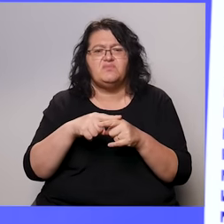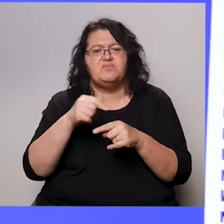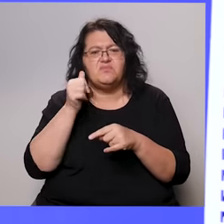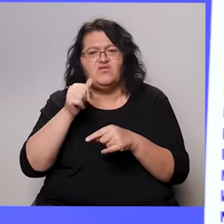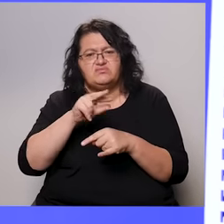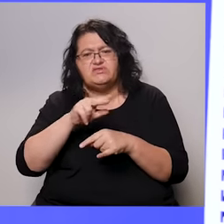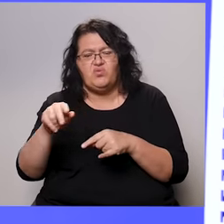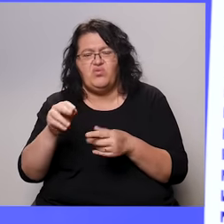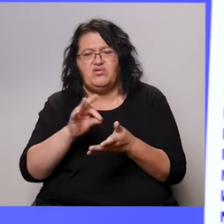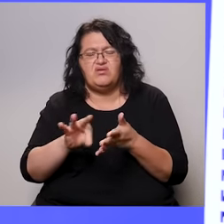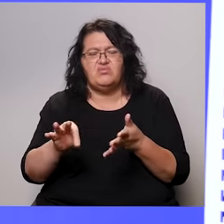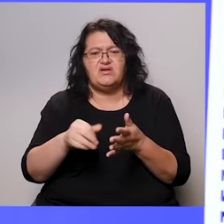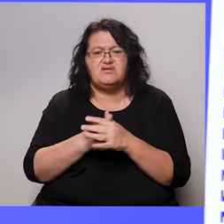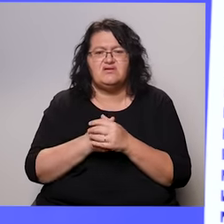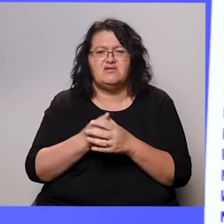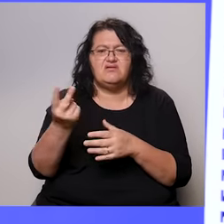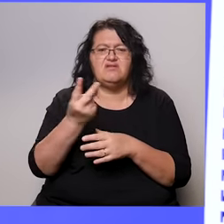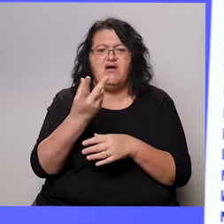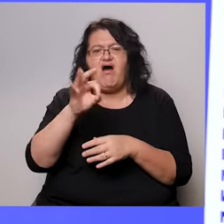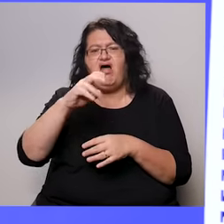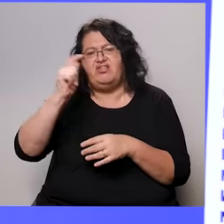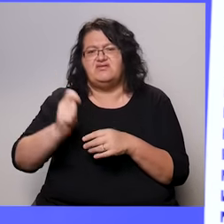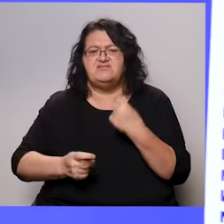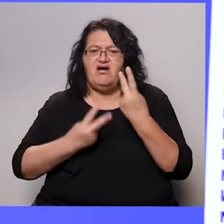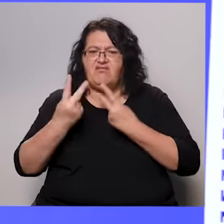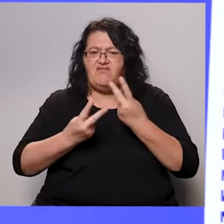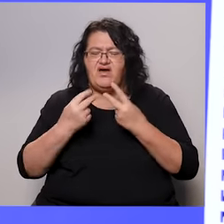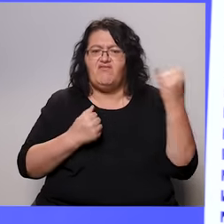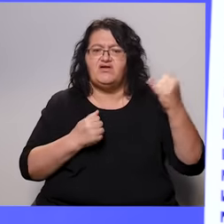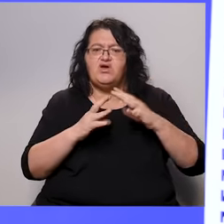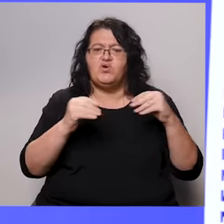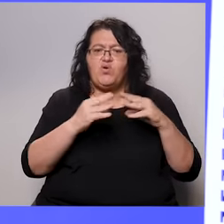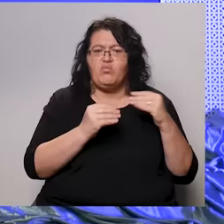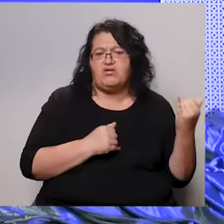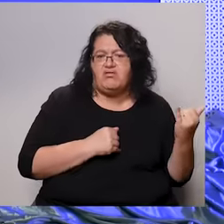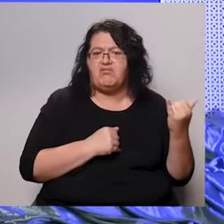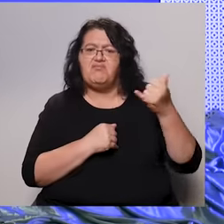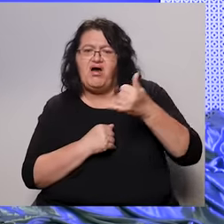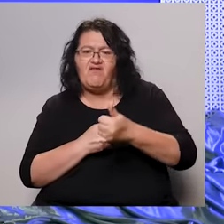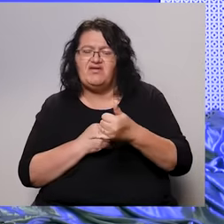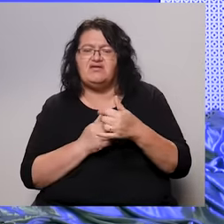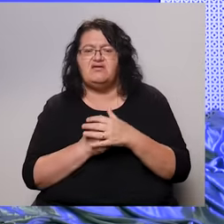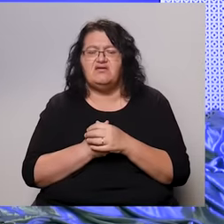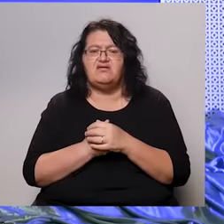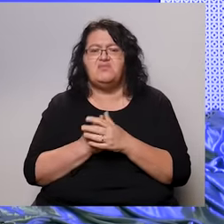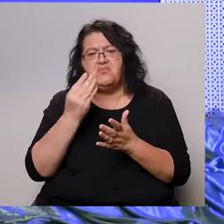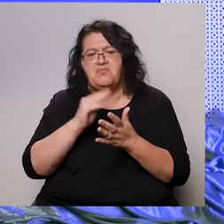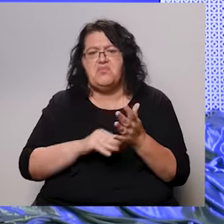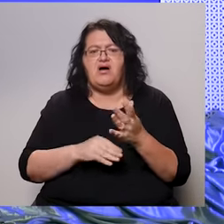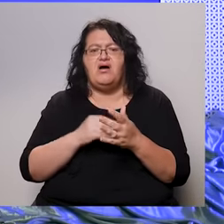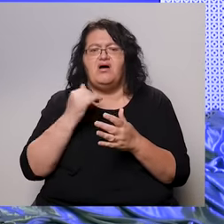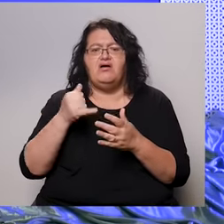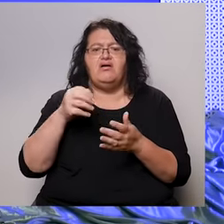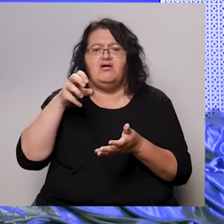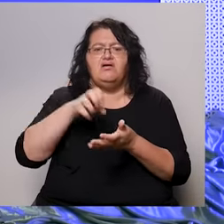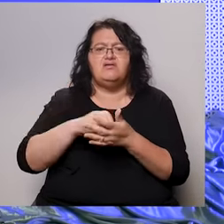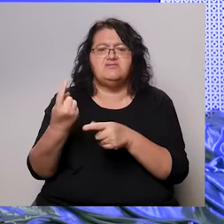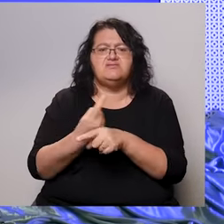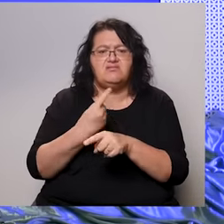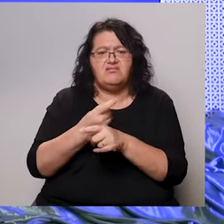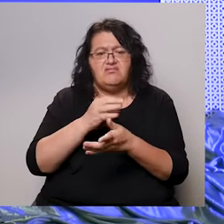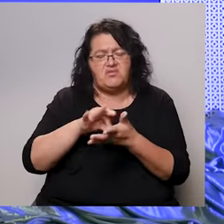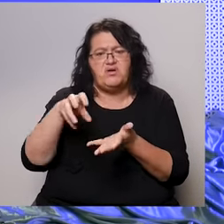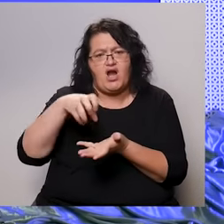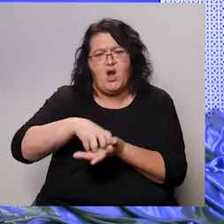un frate și o soră. Noi eram în altă țară în vizită și au venit din România, erau frații. Erau și ei stabiliți tot în țara respectivă unde am fost